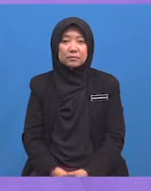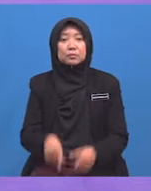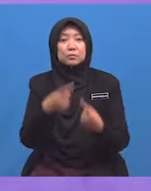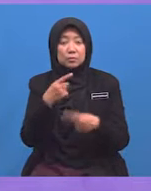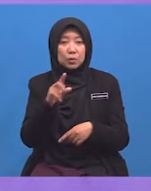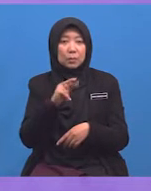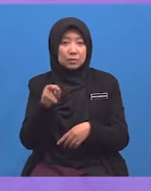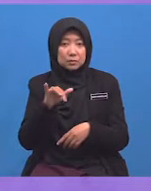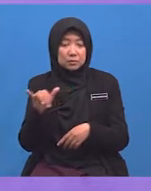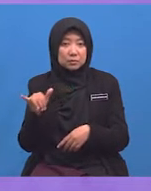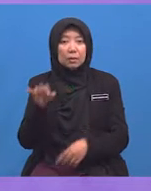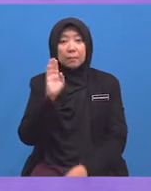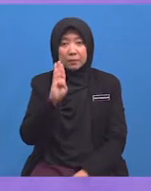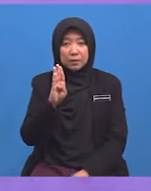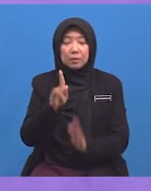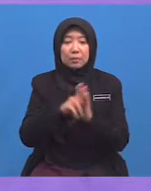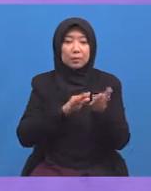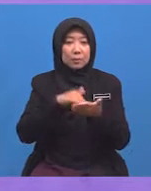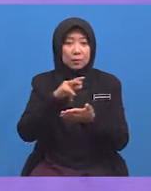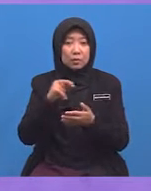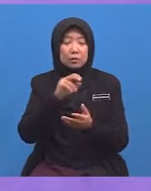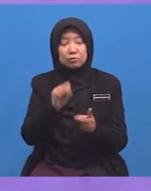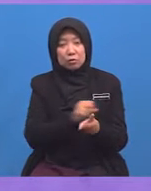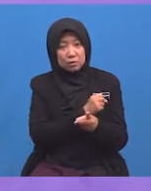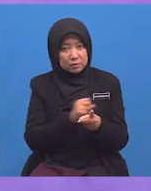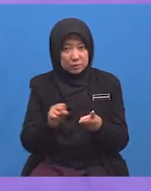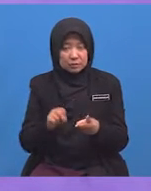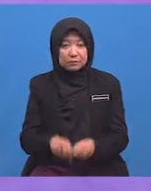Jawapannya B. Pembangunan sosial.